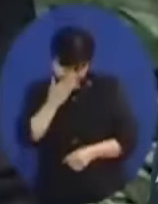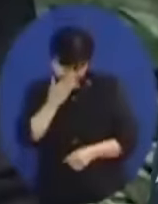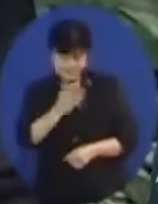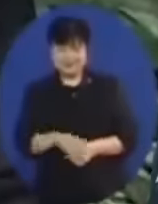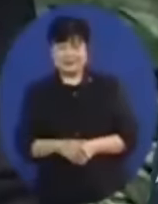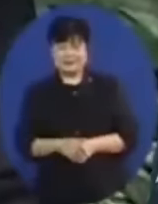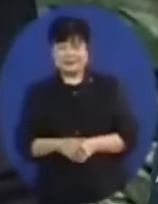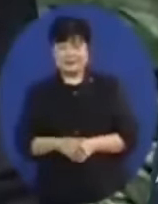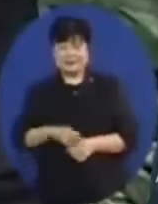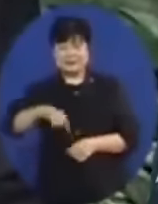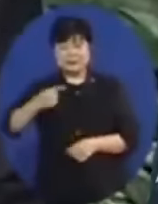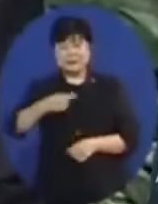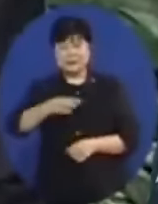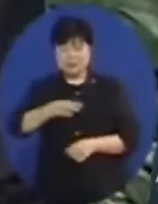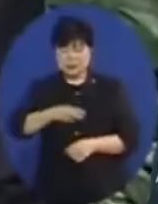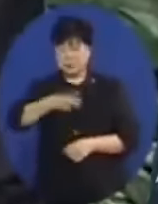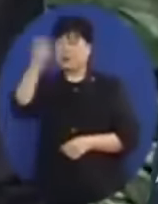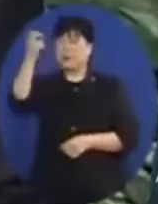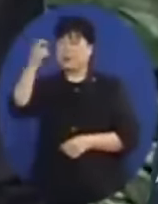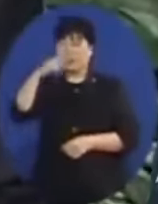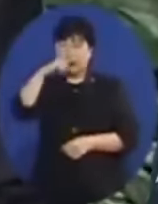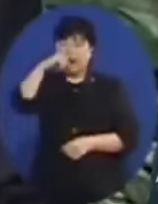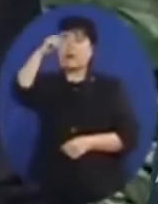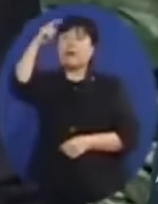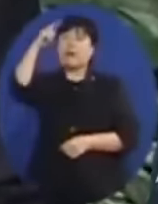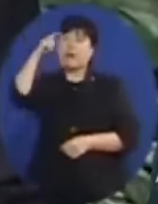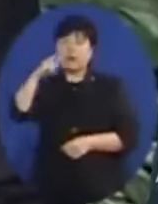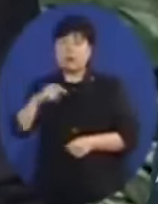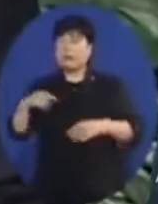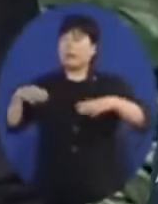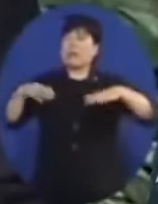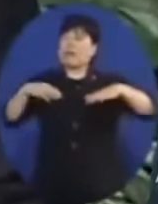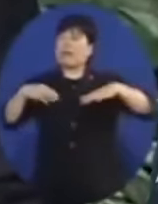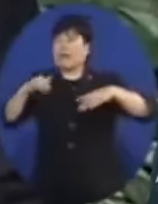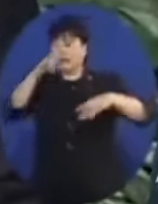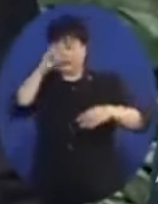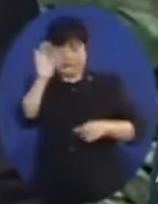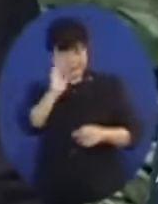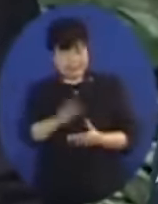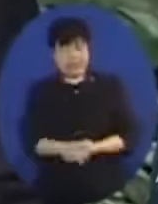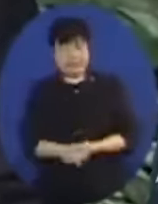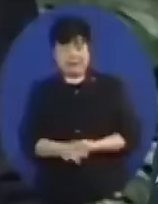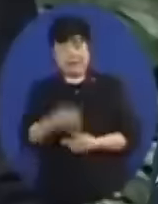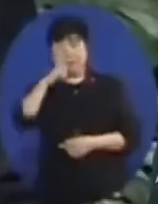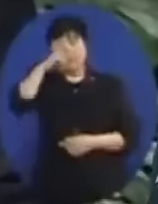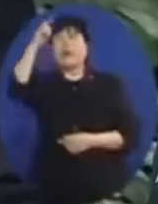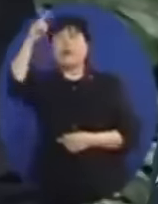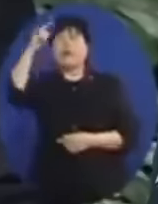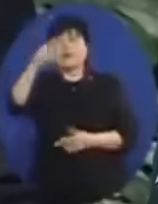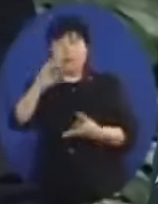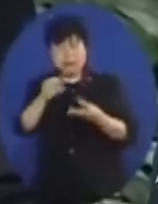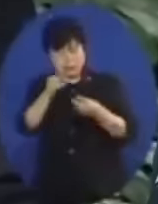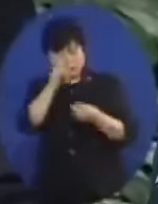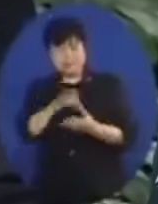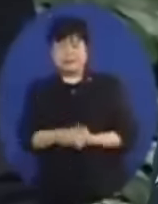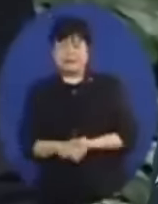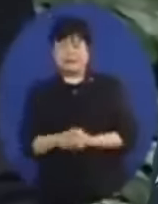조금 잘나면 굉장히 목을 흔드는 사람 많습니다. 잘난 체 하는 사람 굉장히 많아요.